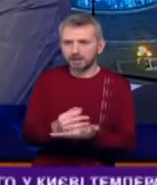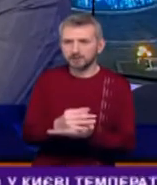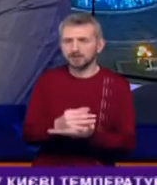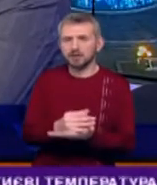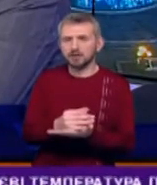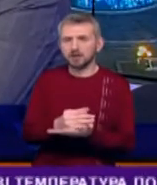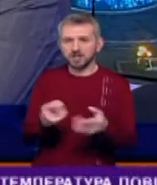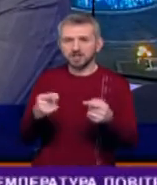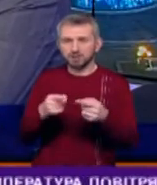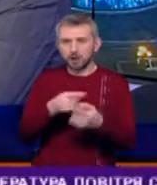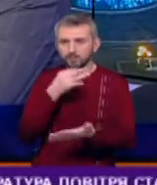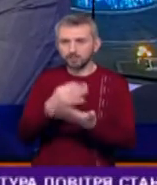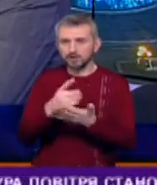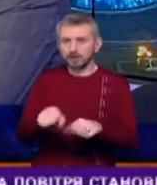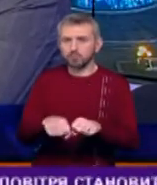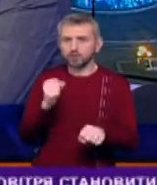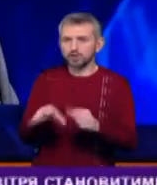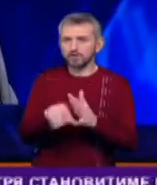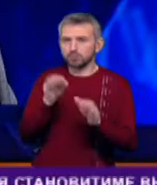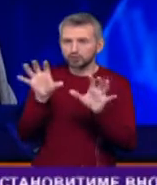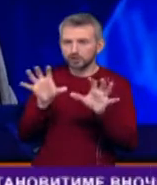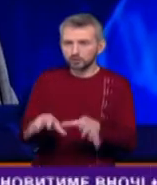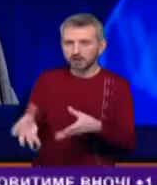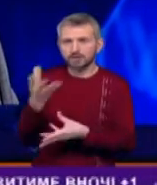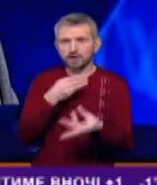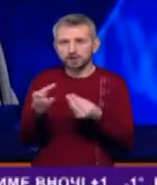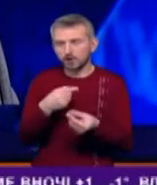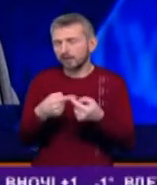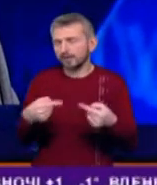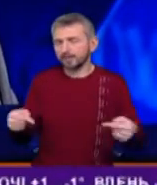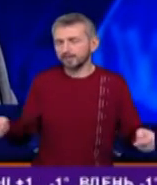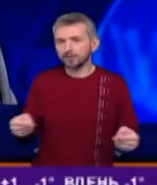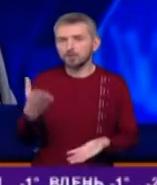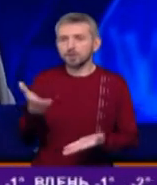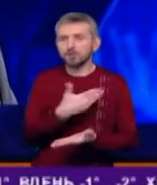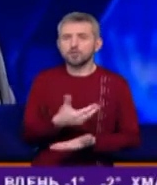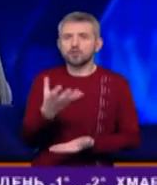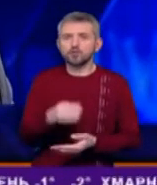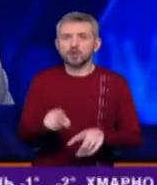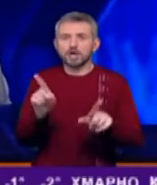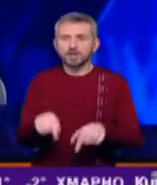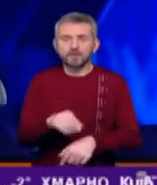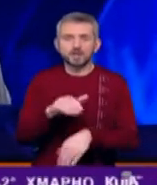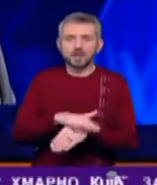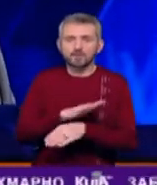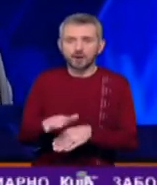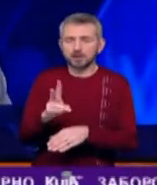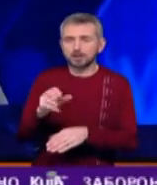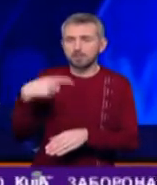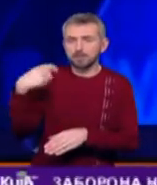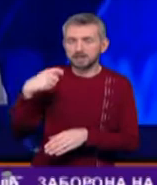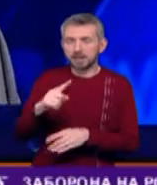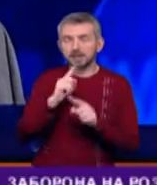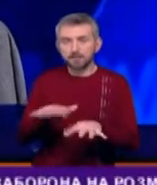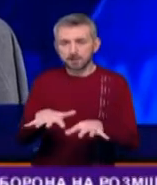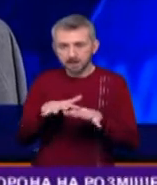власне, за порушення виборчого законодавства, фальсифікації і тому подібне. Можливо, ми ще навіть не факт, що на президентський, але на